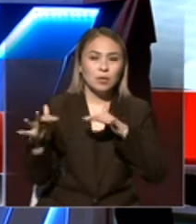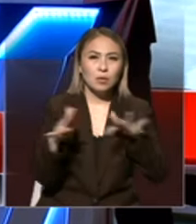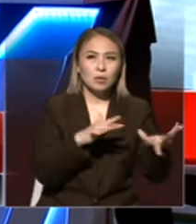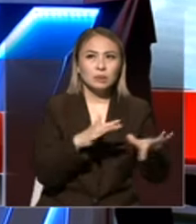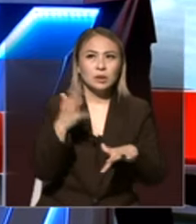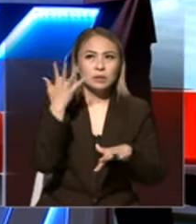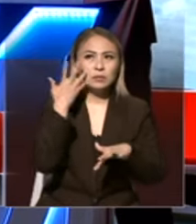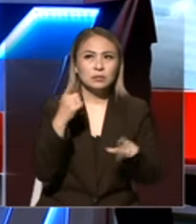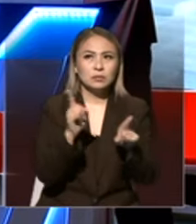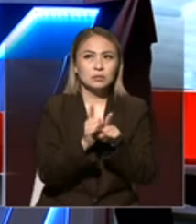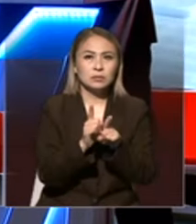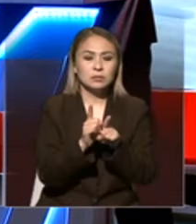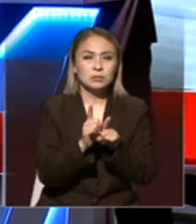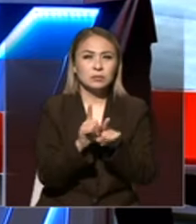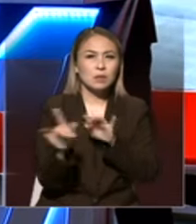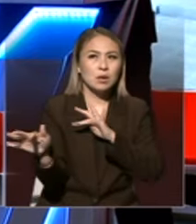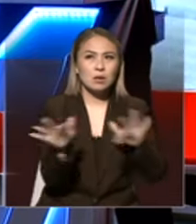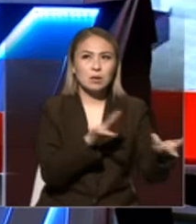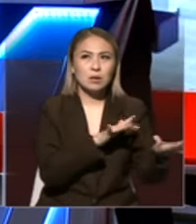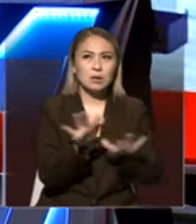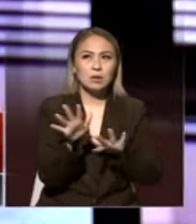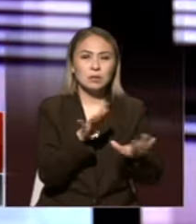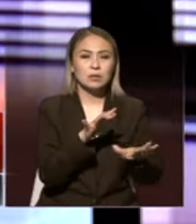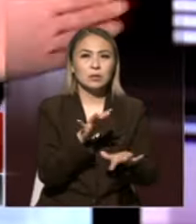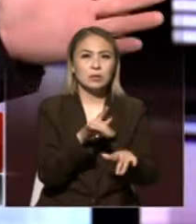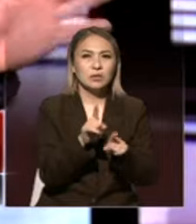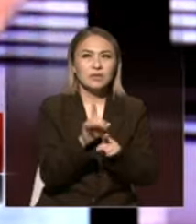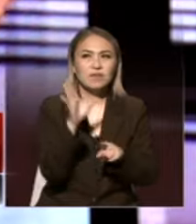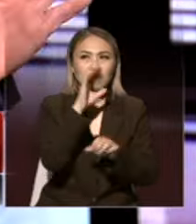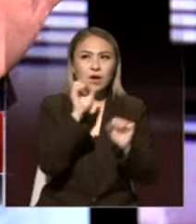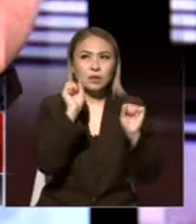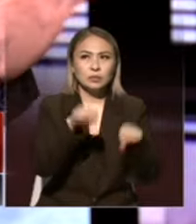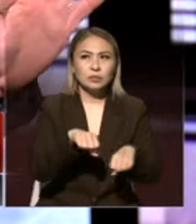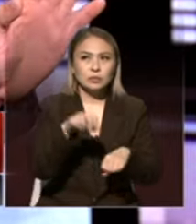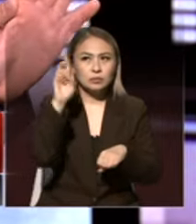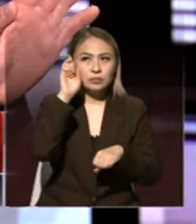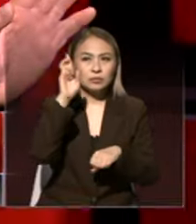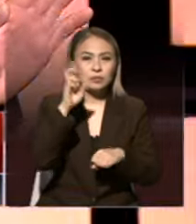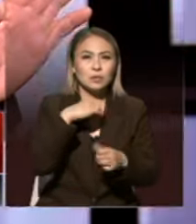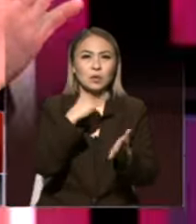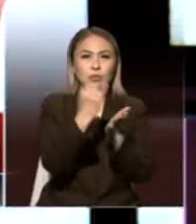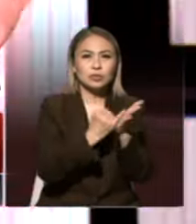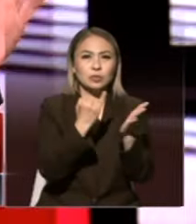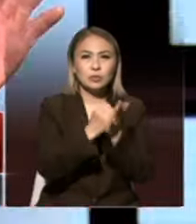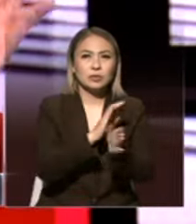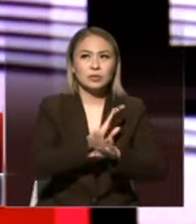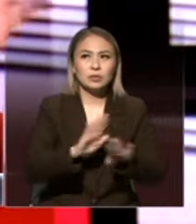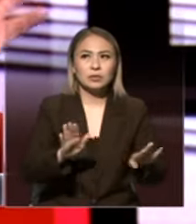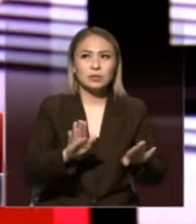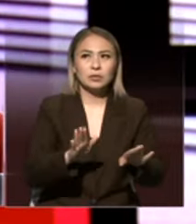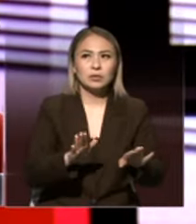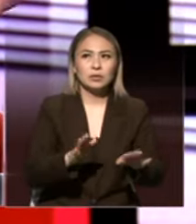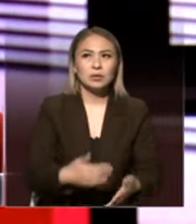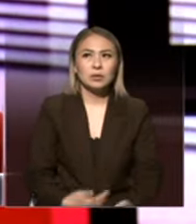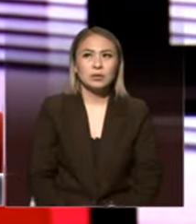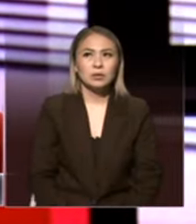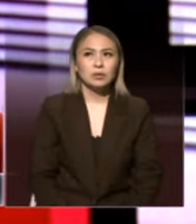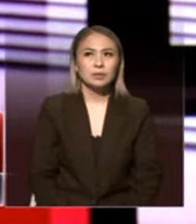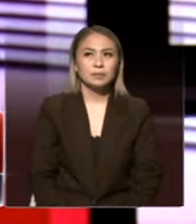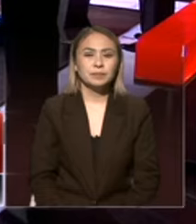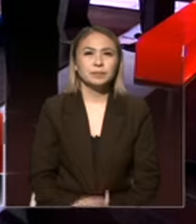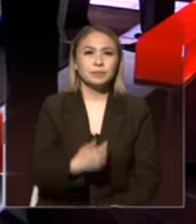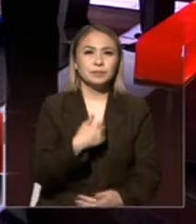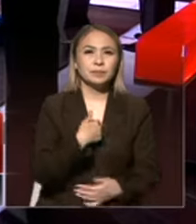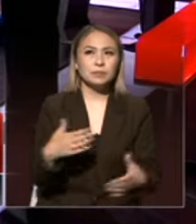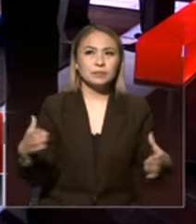убакта жынды уктап тракторго жүгүрдүм мен. Трактор алып алайын, мүмкүндүк го. Жаксы, өкмөттү биз жамандамайбыз. Өкмөттү жаман, өкмөтүнө бизде